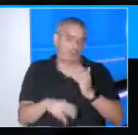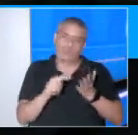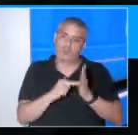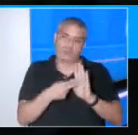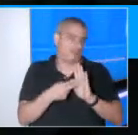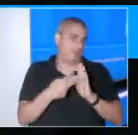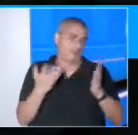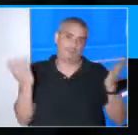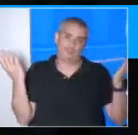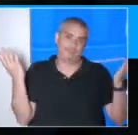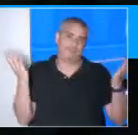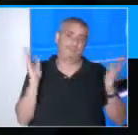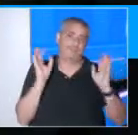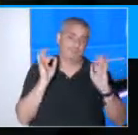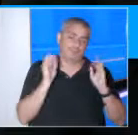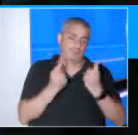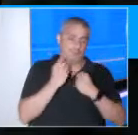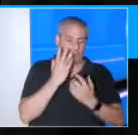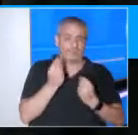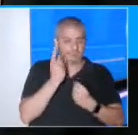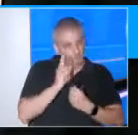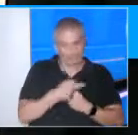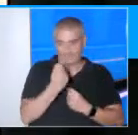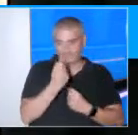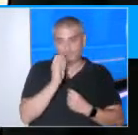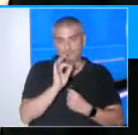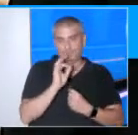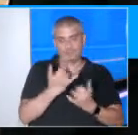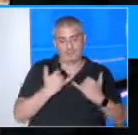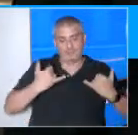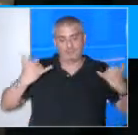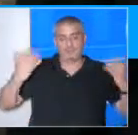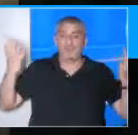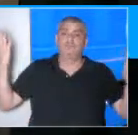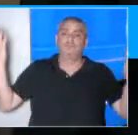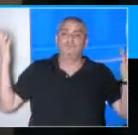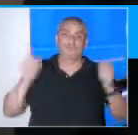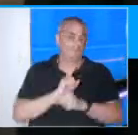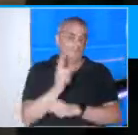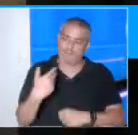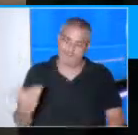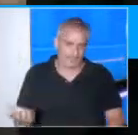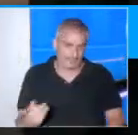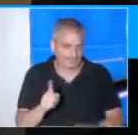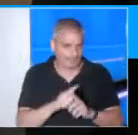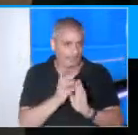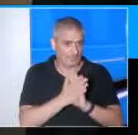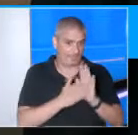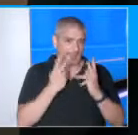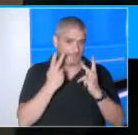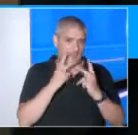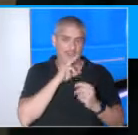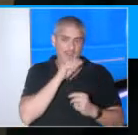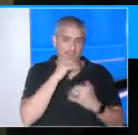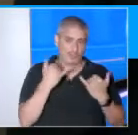תוכניות ומקורות של דברים שהם צריכים כסף בשביל להתפתח, ובינתיים עין. כפי שאמרת, זה בעיקר